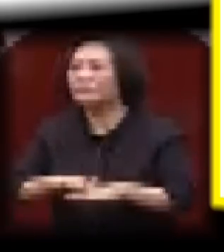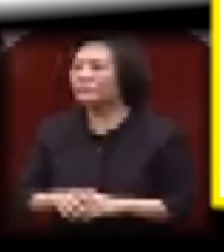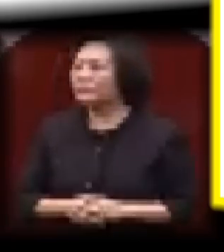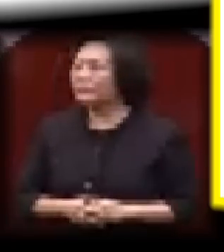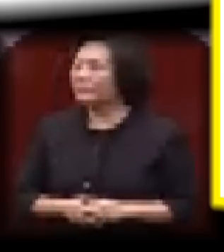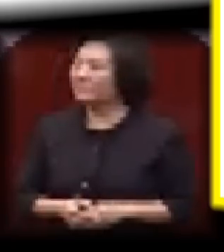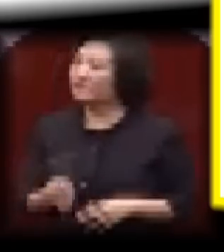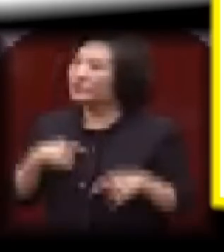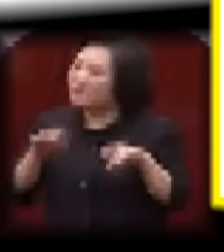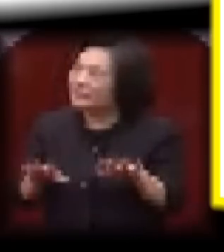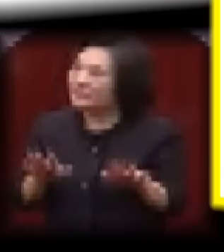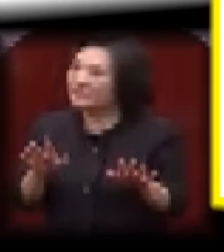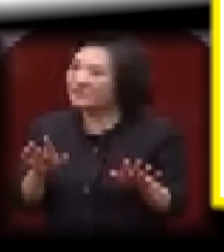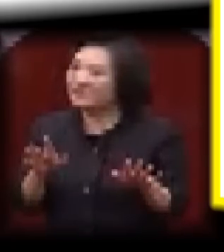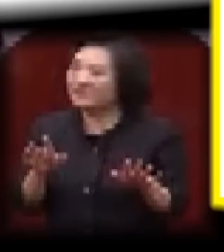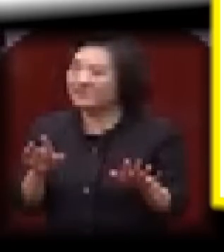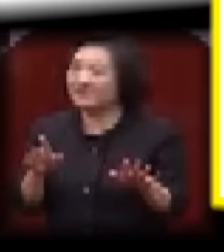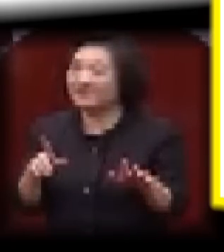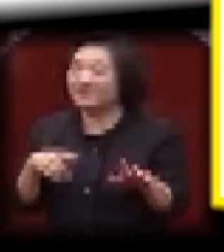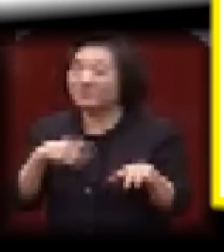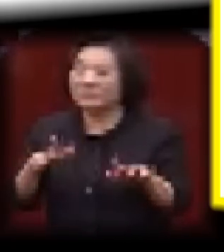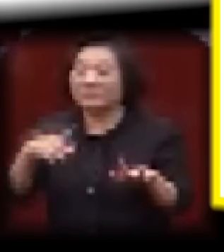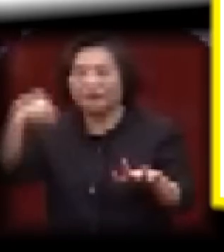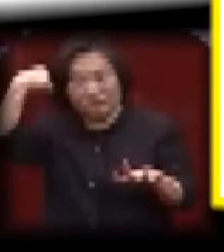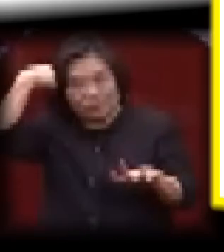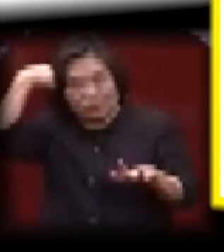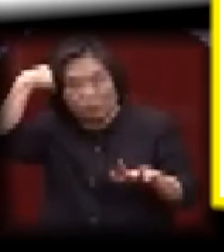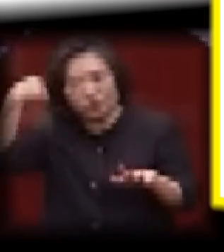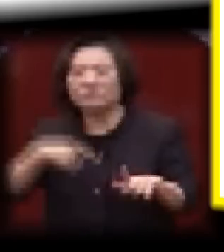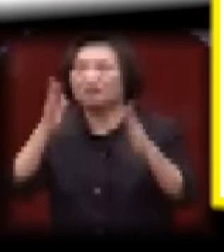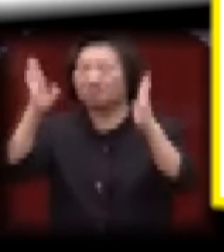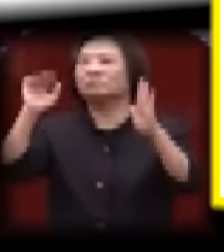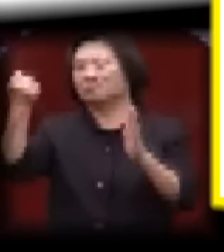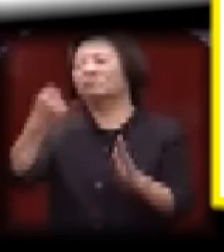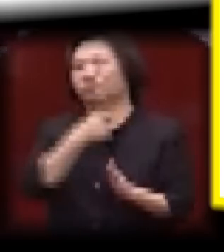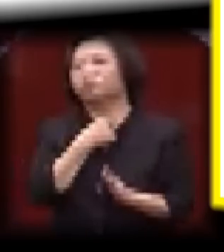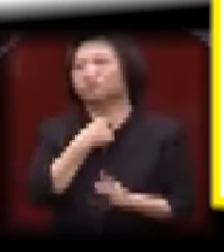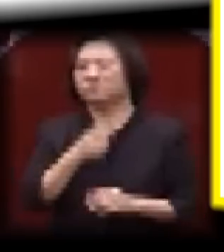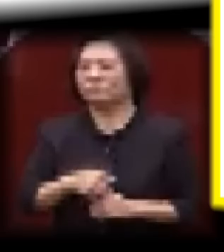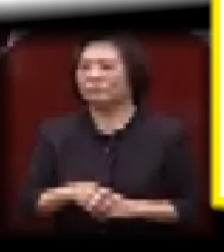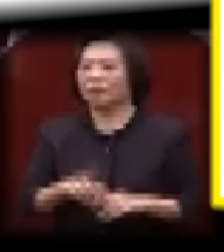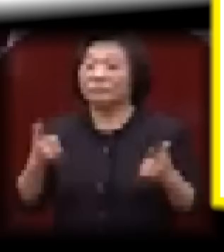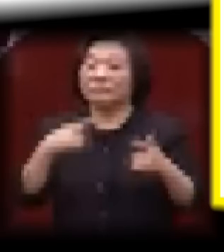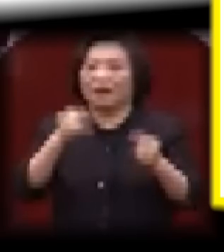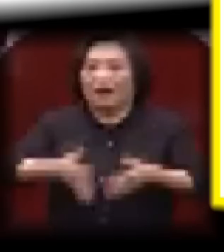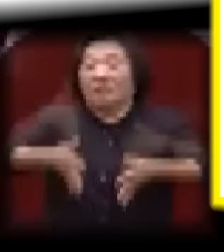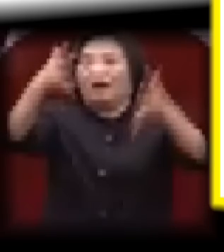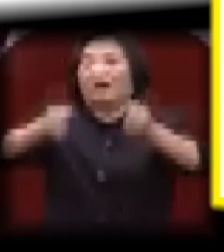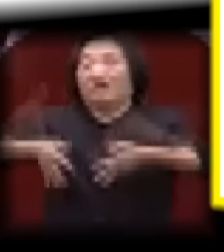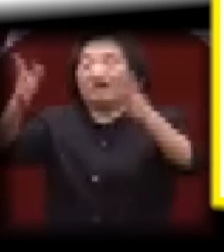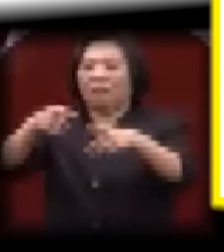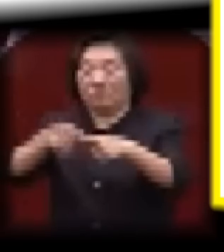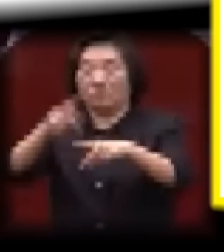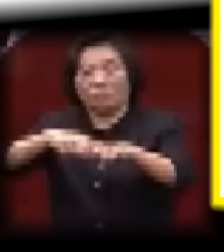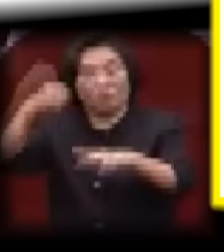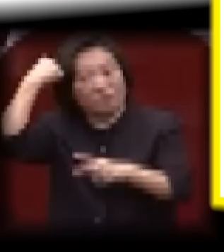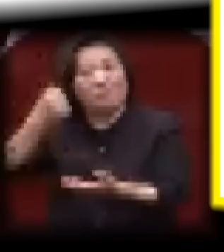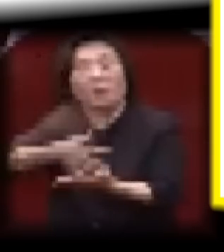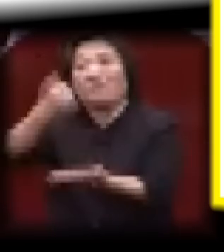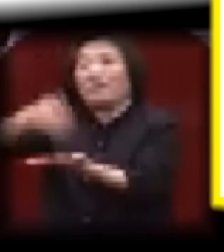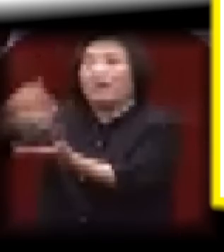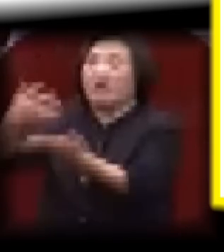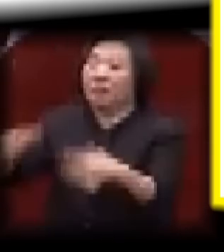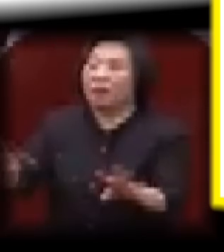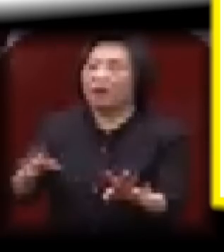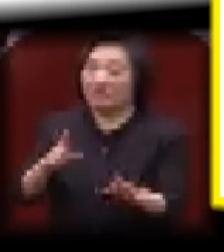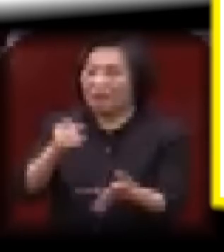所以我们现在是这样的，整个这个居住正义是不再把它当作是只有供盖公宅，我们有盖公宅，那公宅